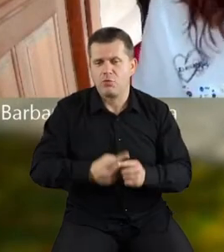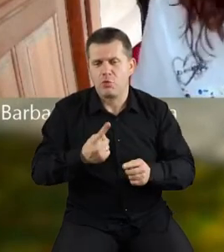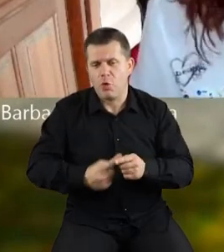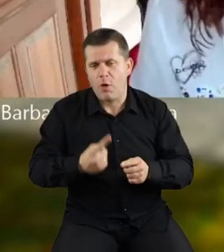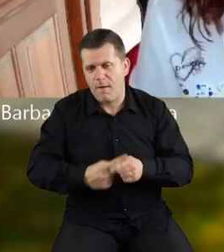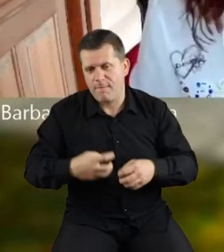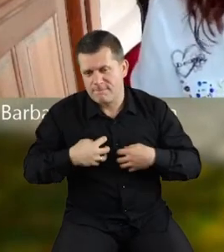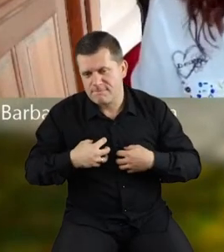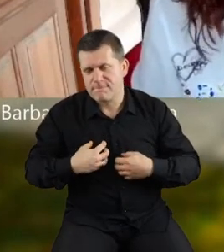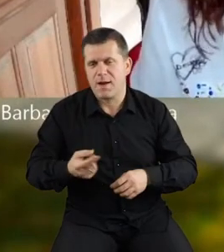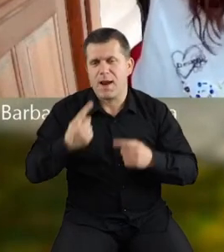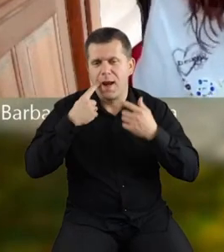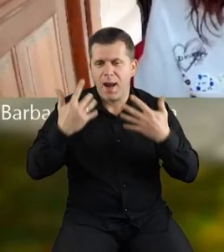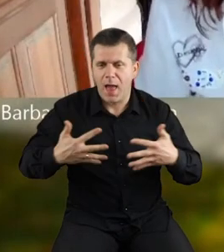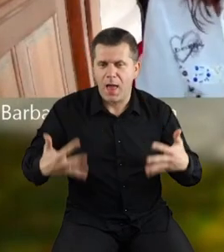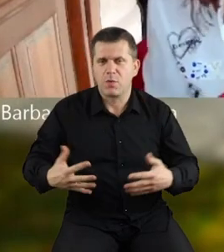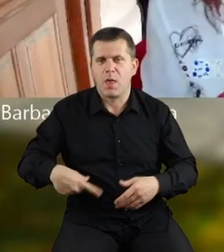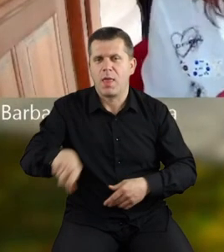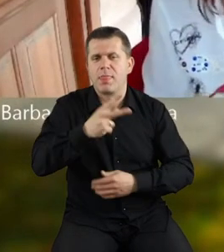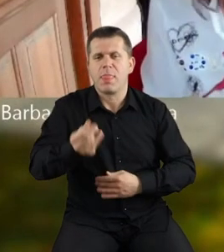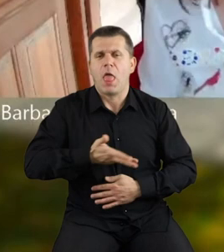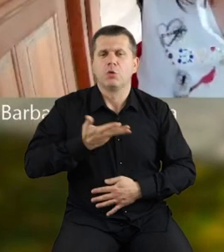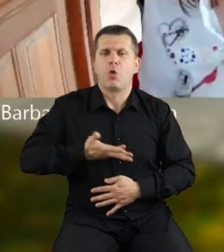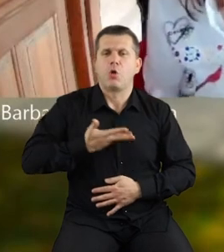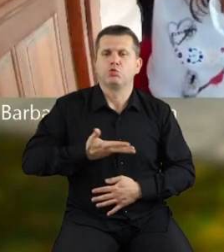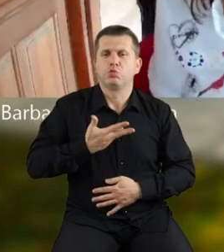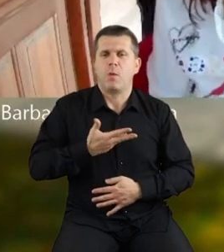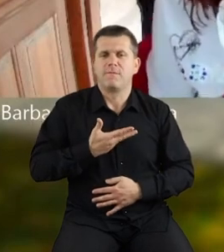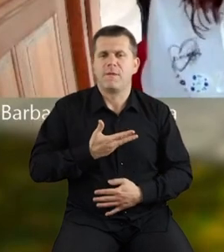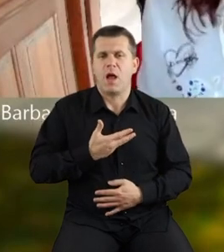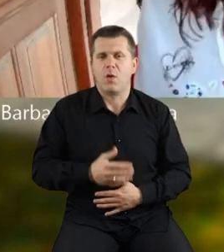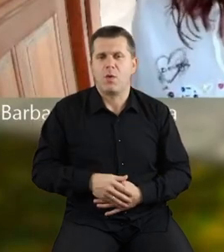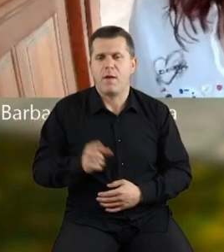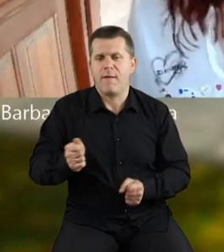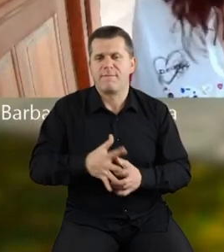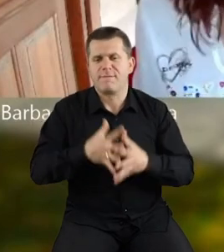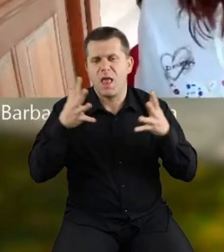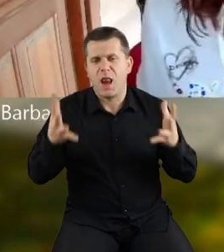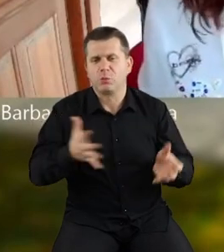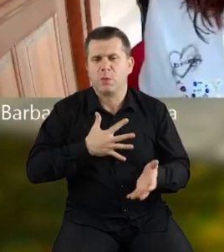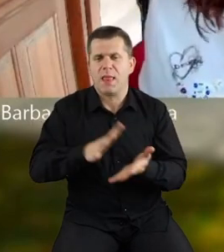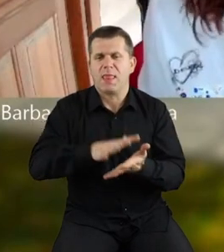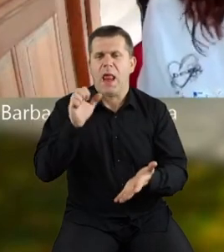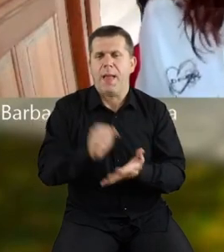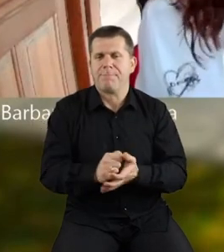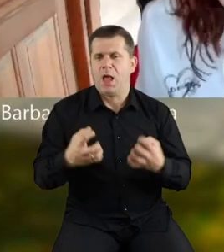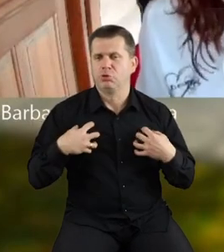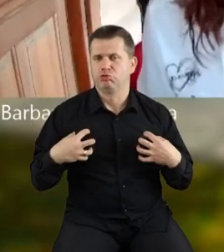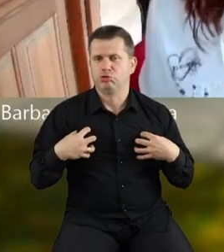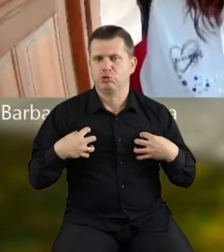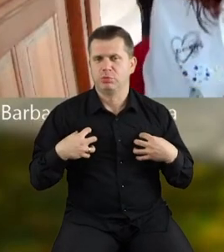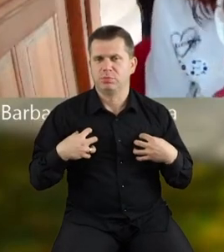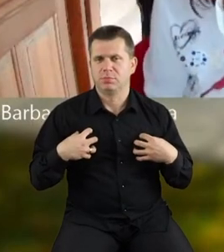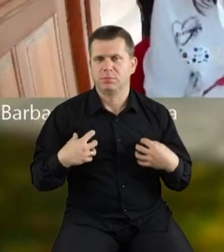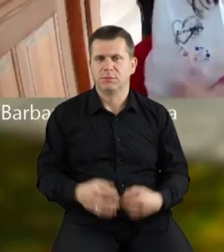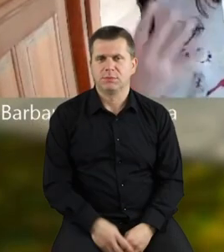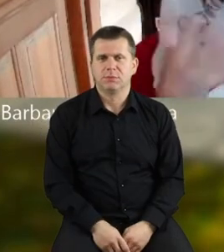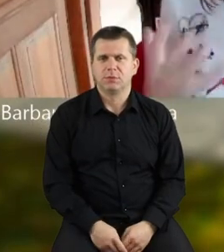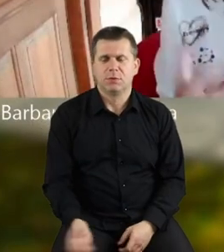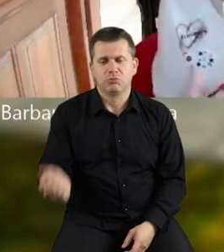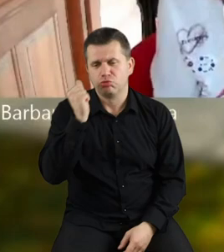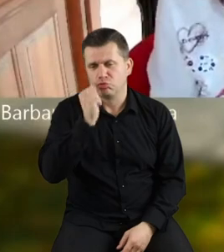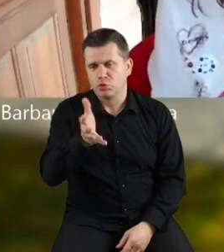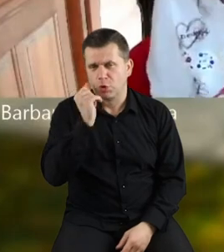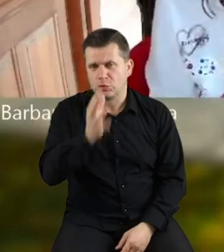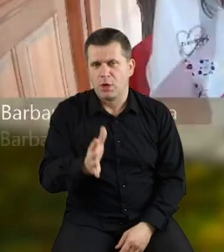ale dowcipnie i radośnie, żeby czytelnik nie odczuwał właśnie tego wielkiego dramatu życia, który i